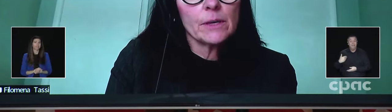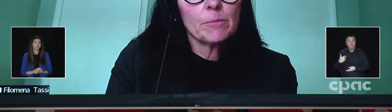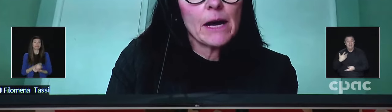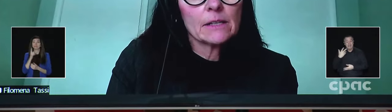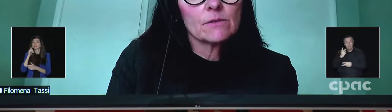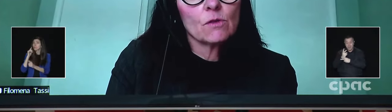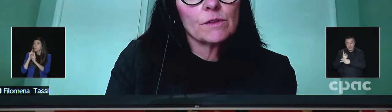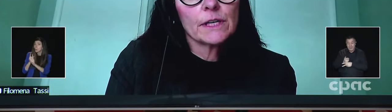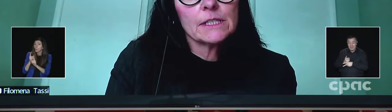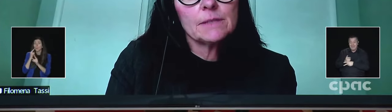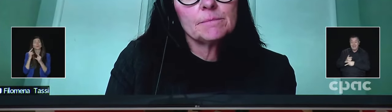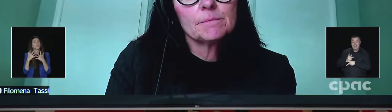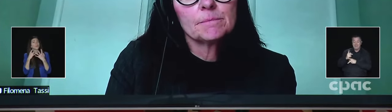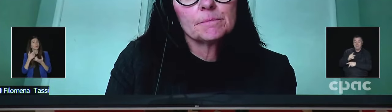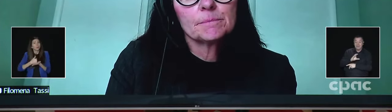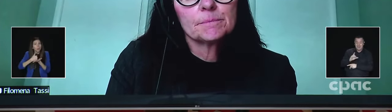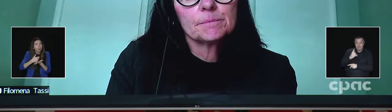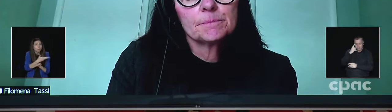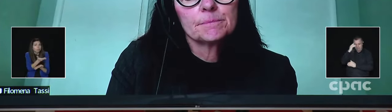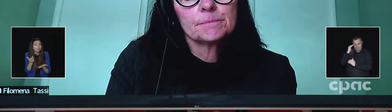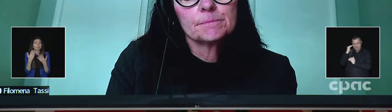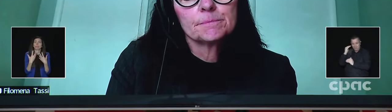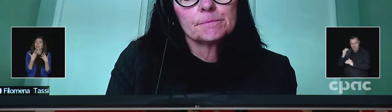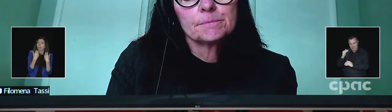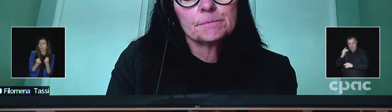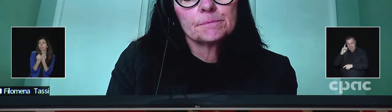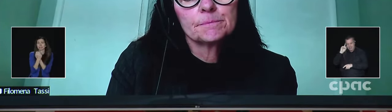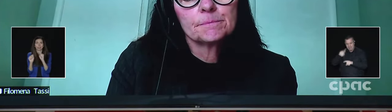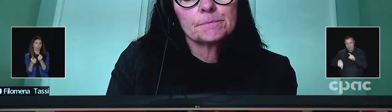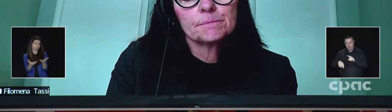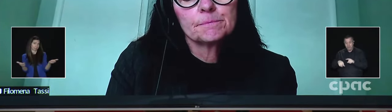severe impacts of COVID-19.